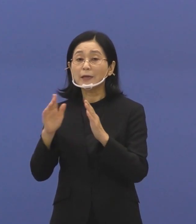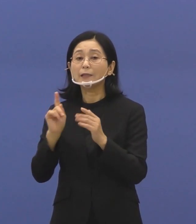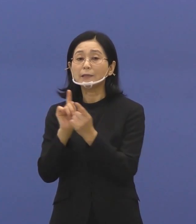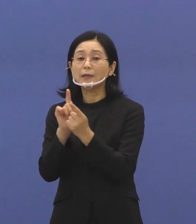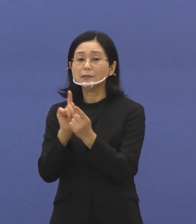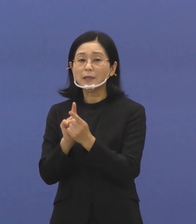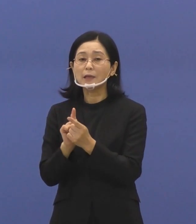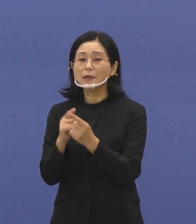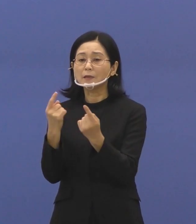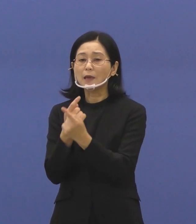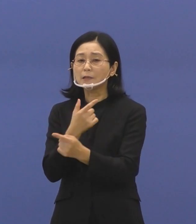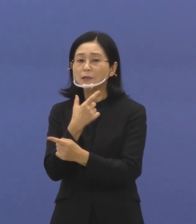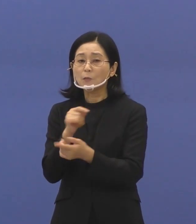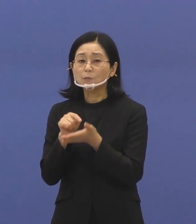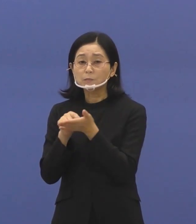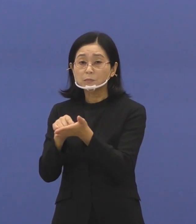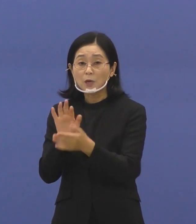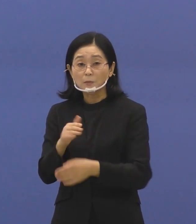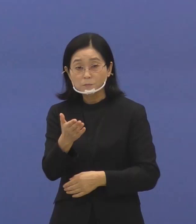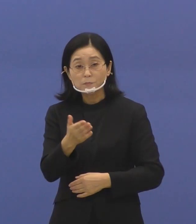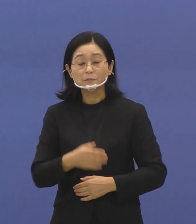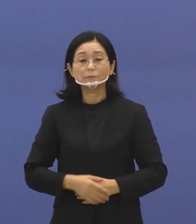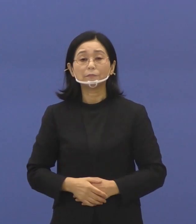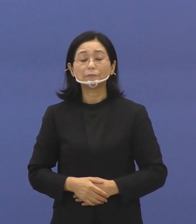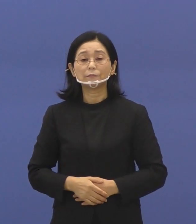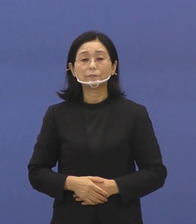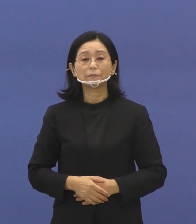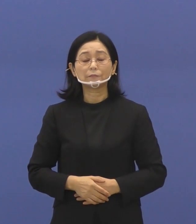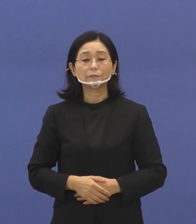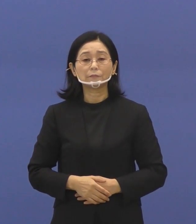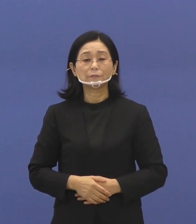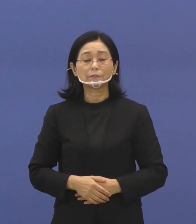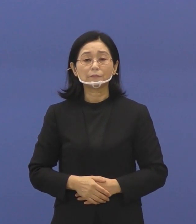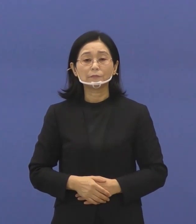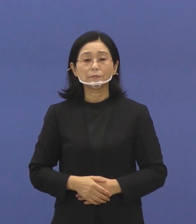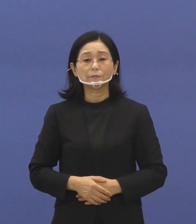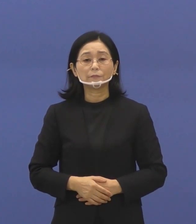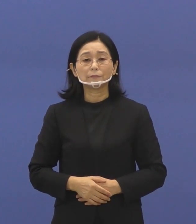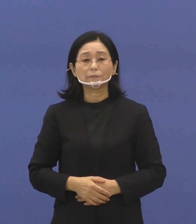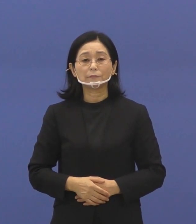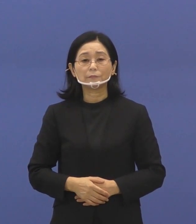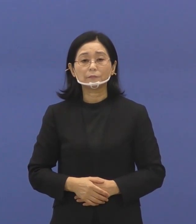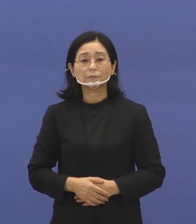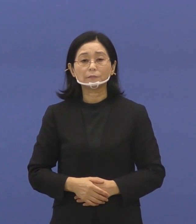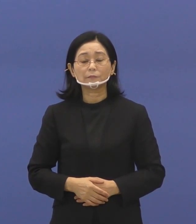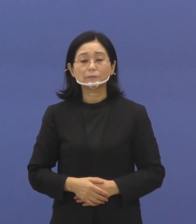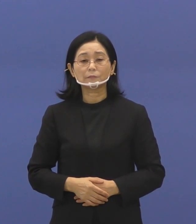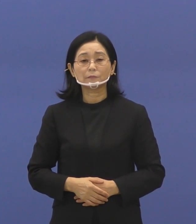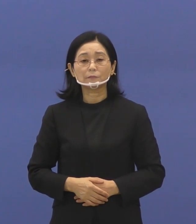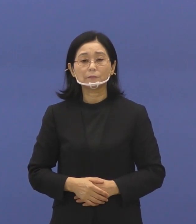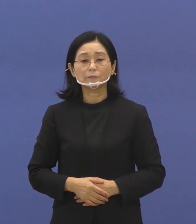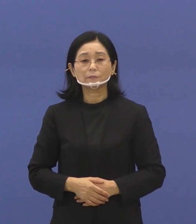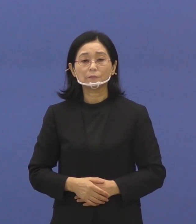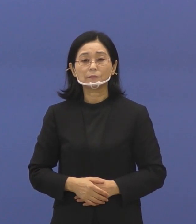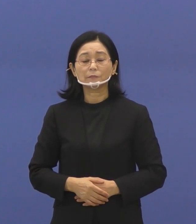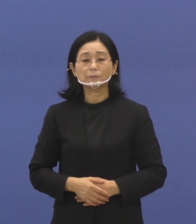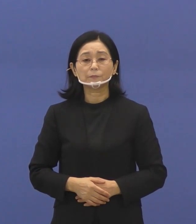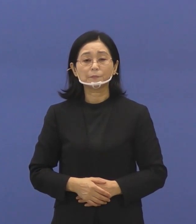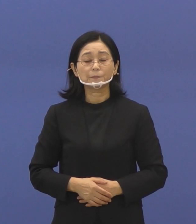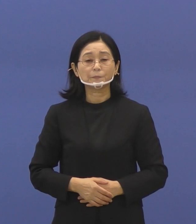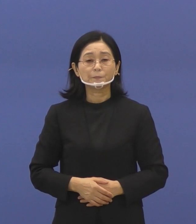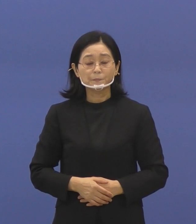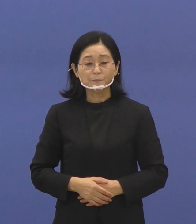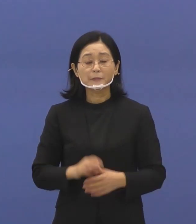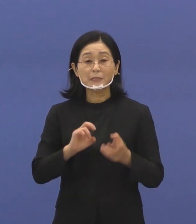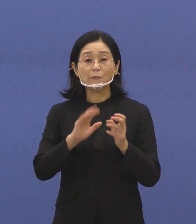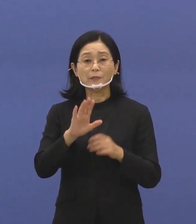ますか。 この県民一人一人、まあ、特にその高校生一